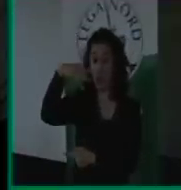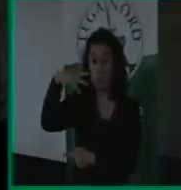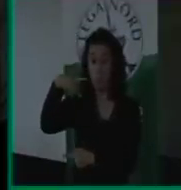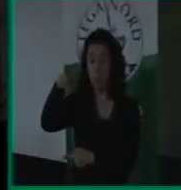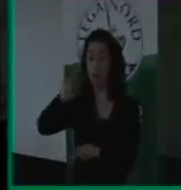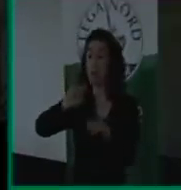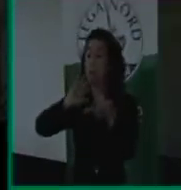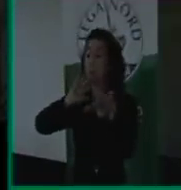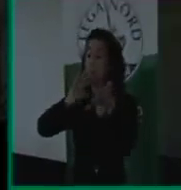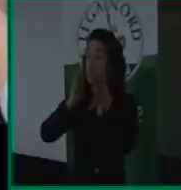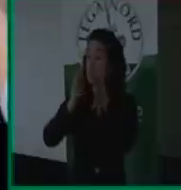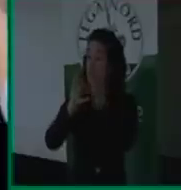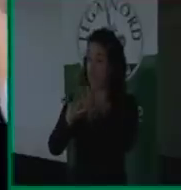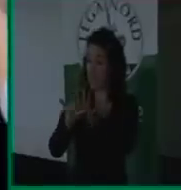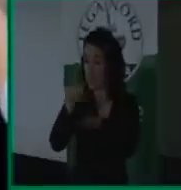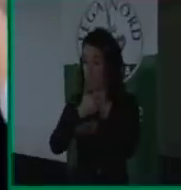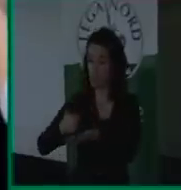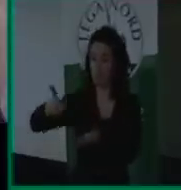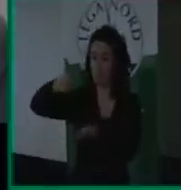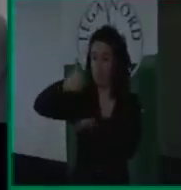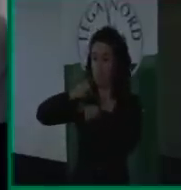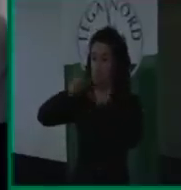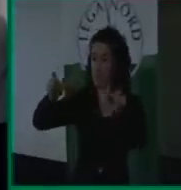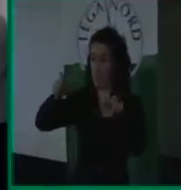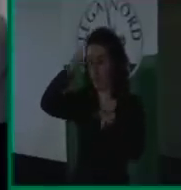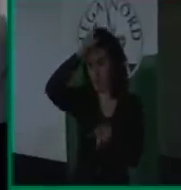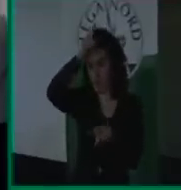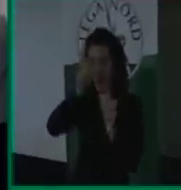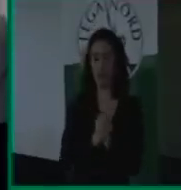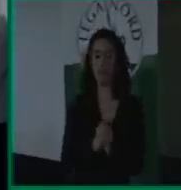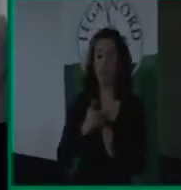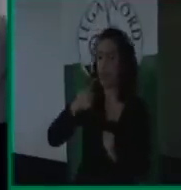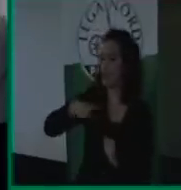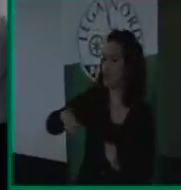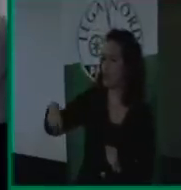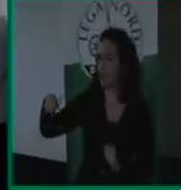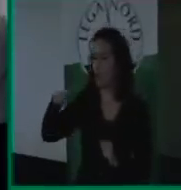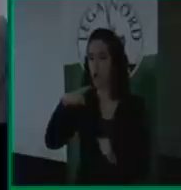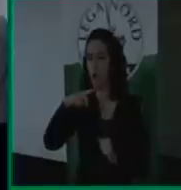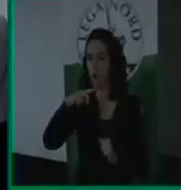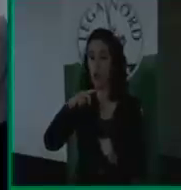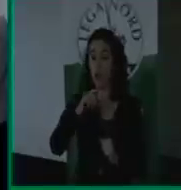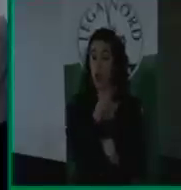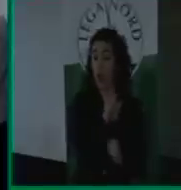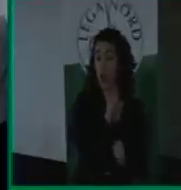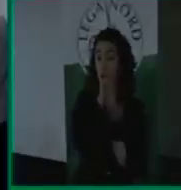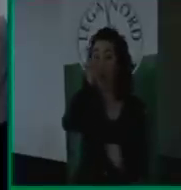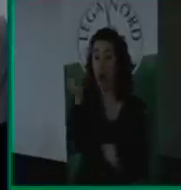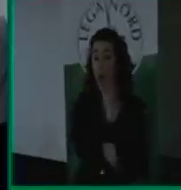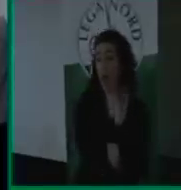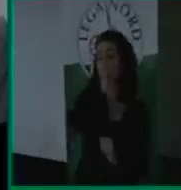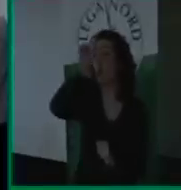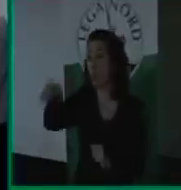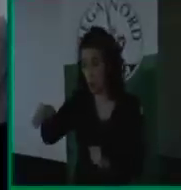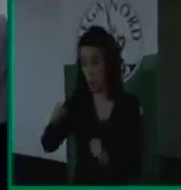i grandi di Germania Noi abbiamo portato la lira nell'euro con la